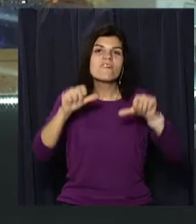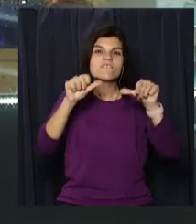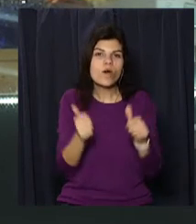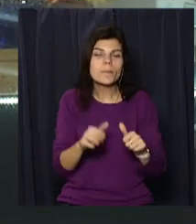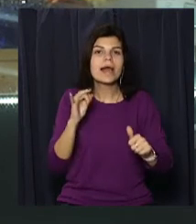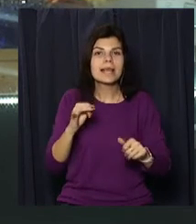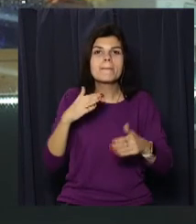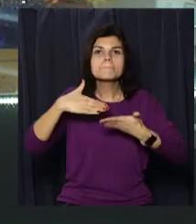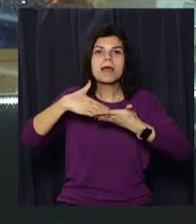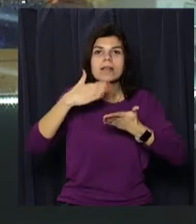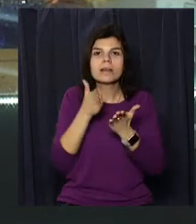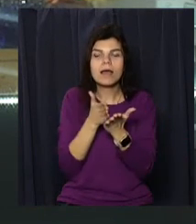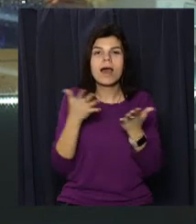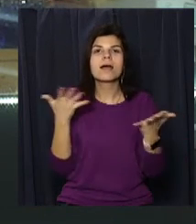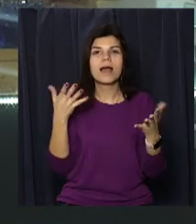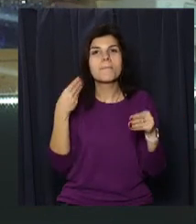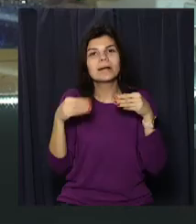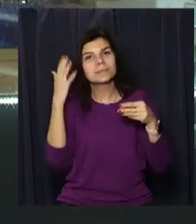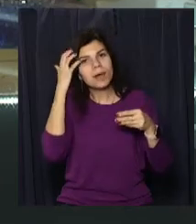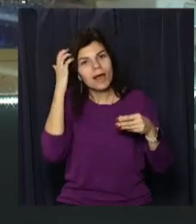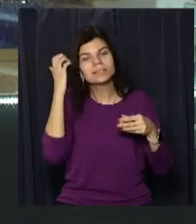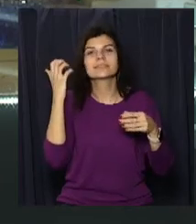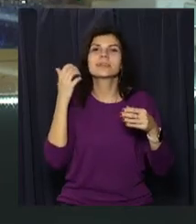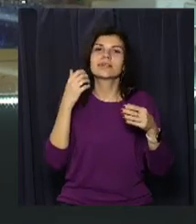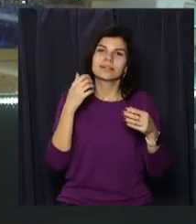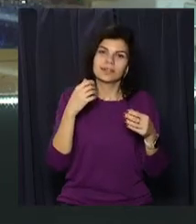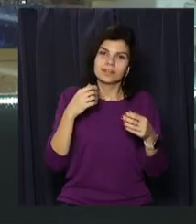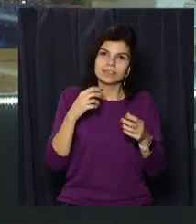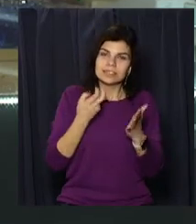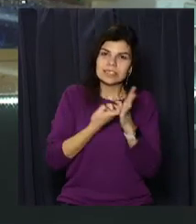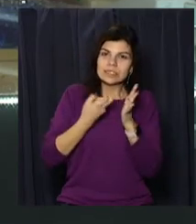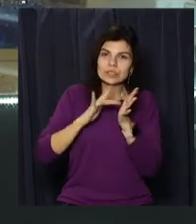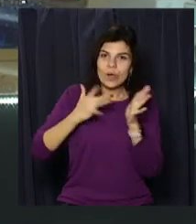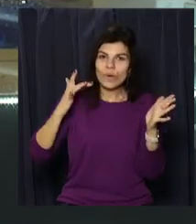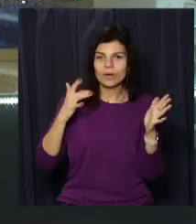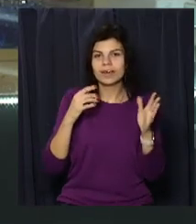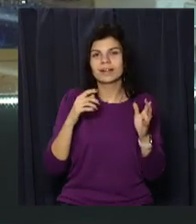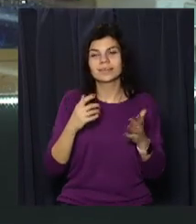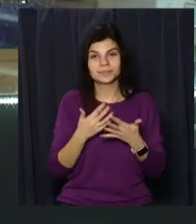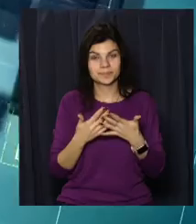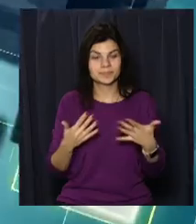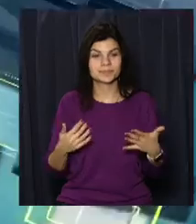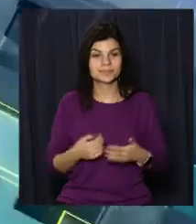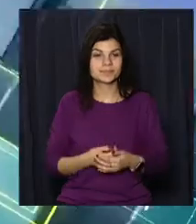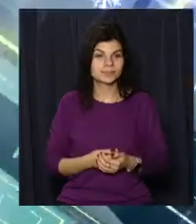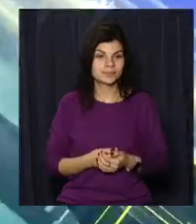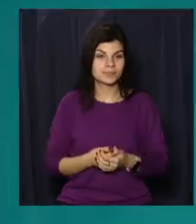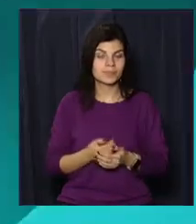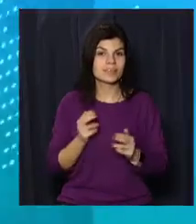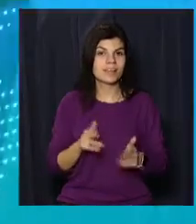та матеріалами. Як зробити свою ялинку унікальною, поради збирала наша Вікторія Вахрушина.